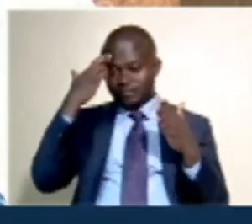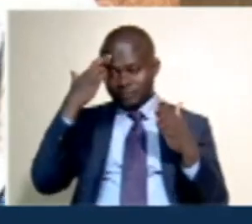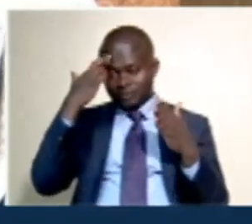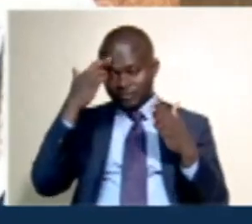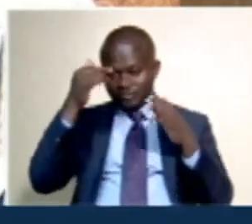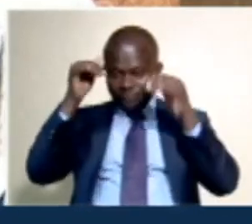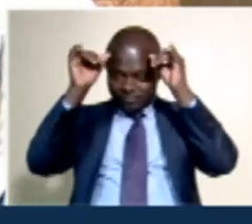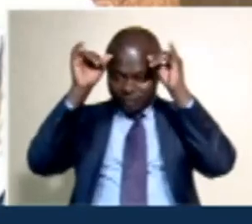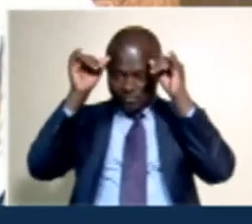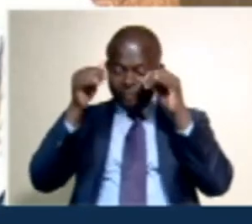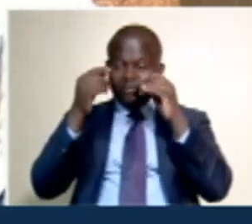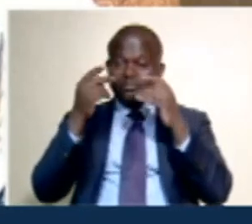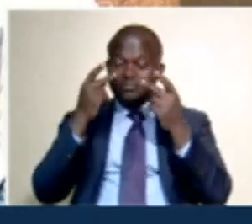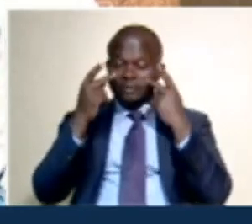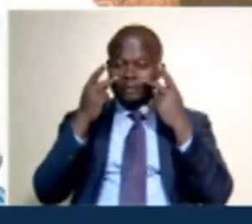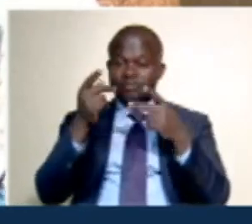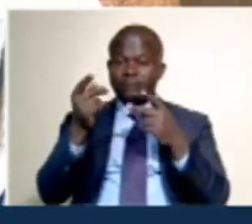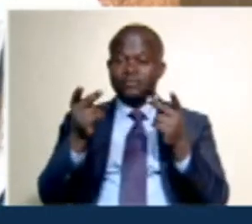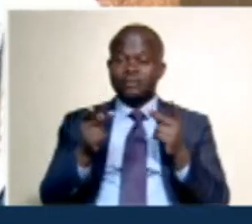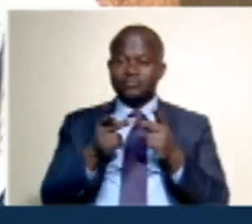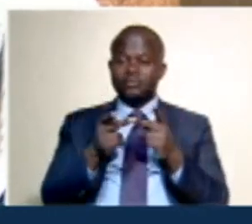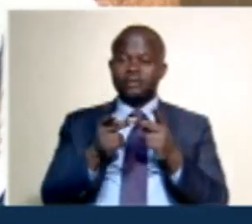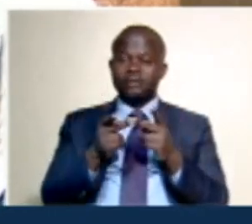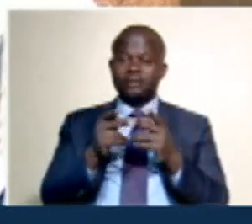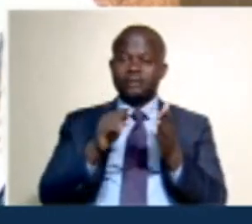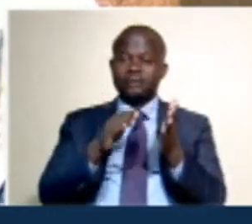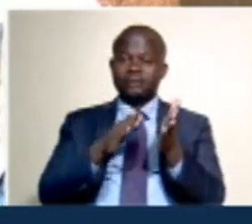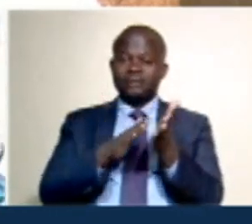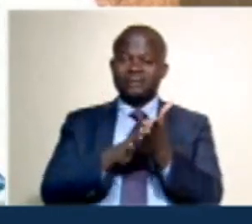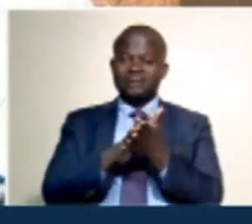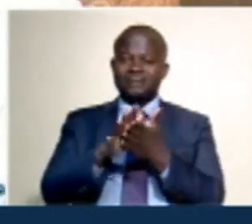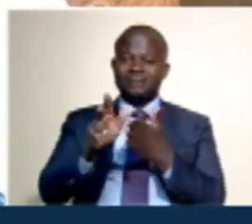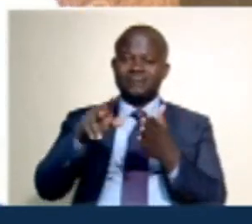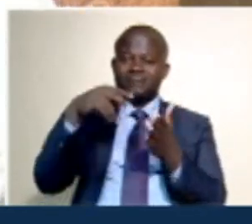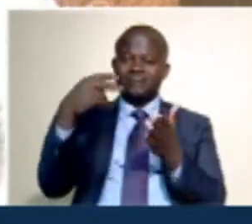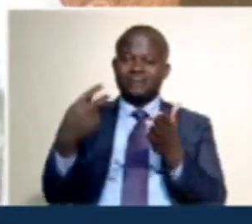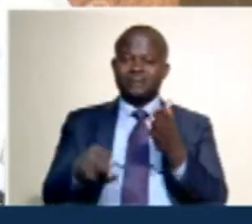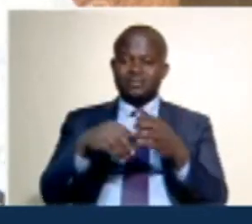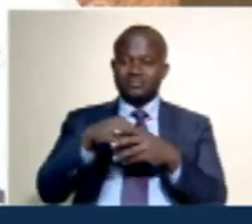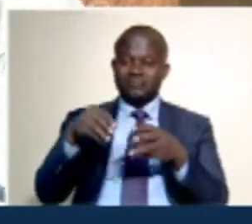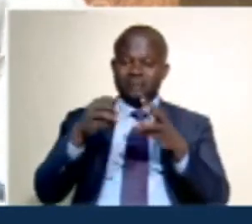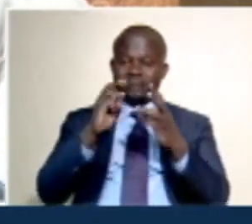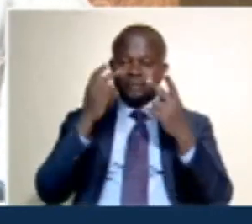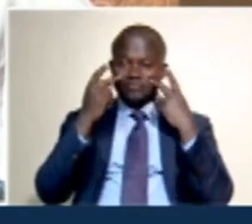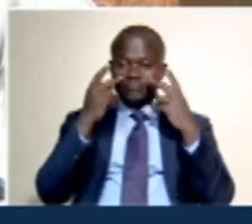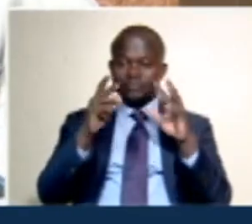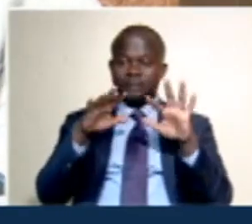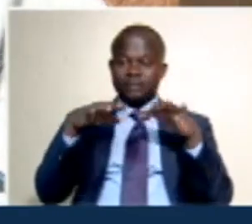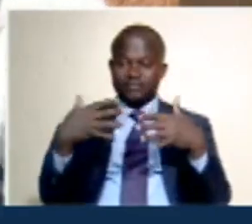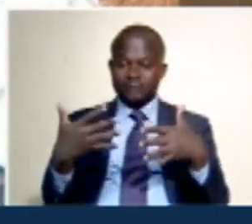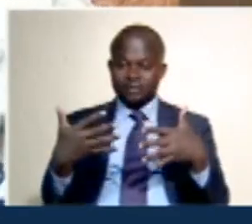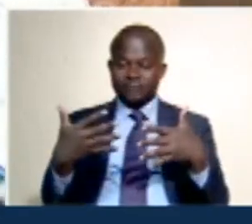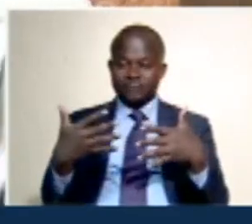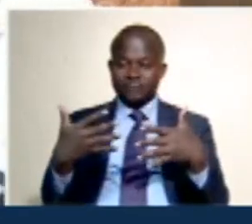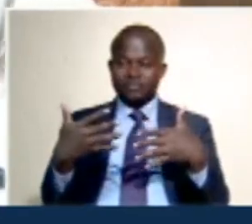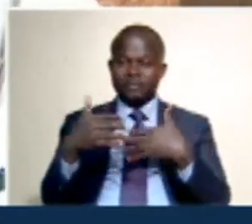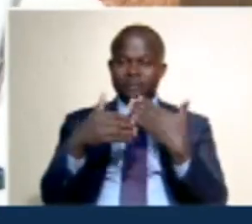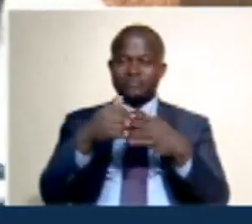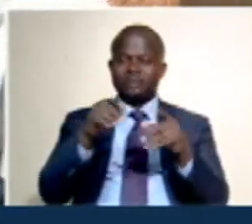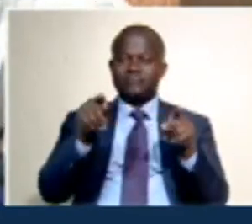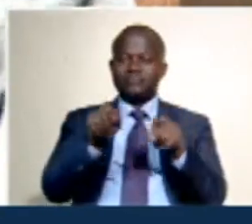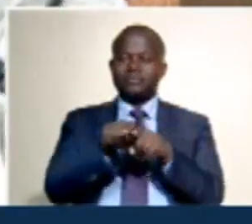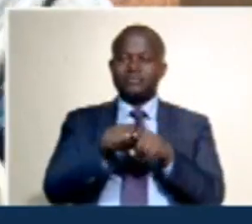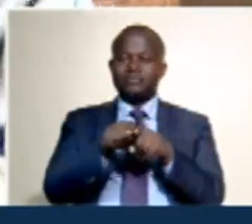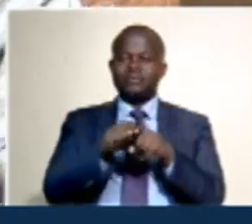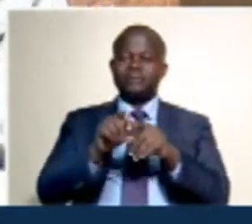nka nasanze aho ngaho iyo nanyereyemo nuko nabonaga nari imeze nanjye nari imeze